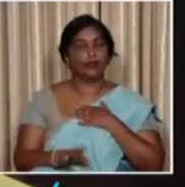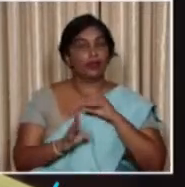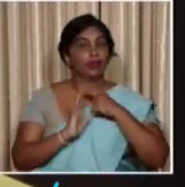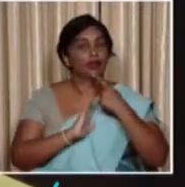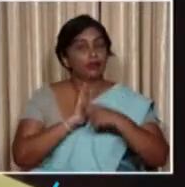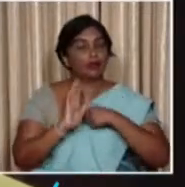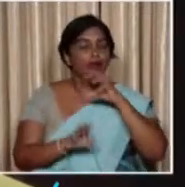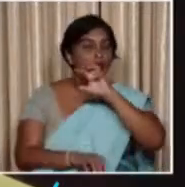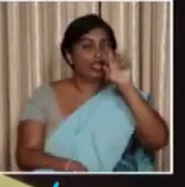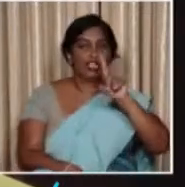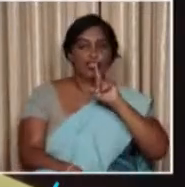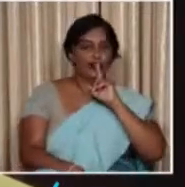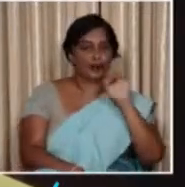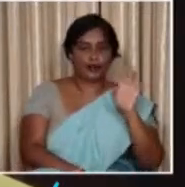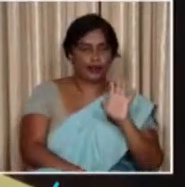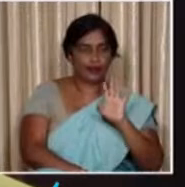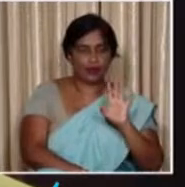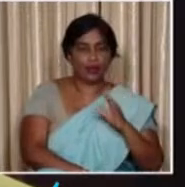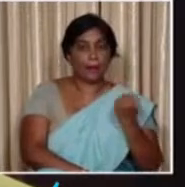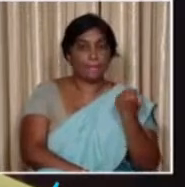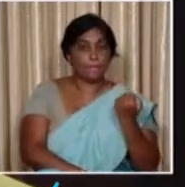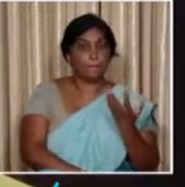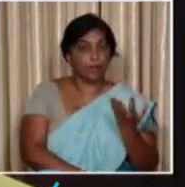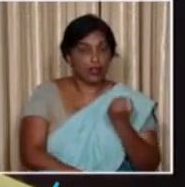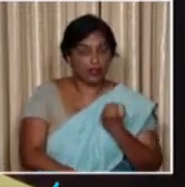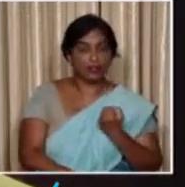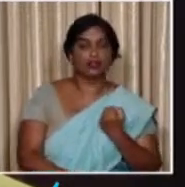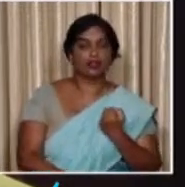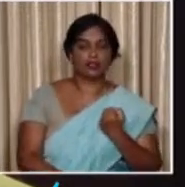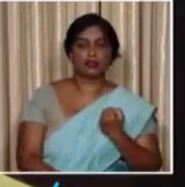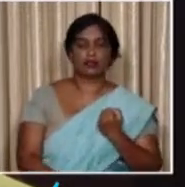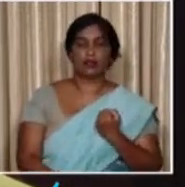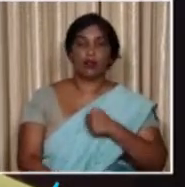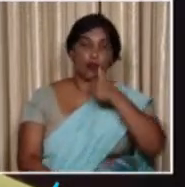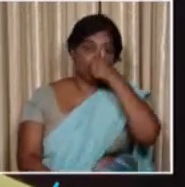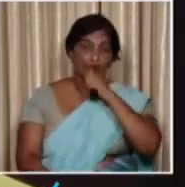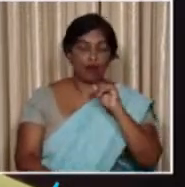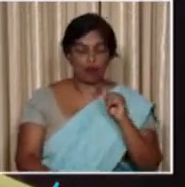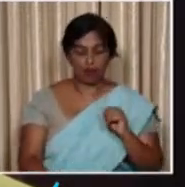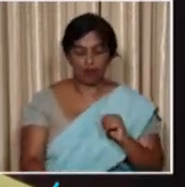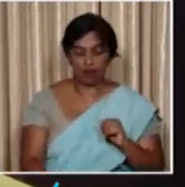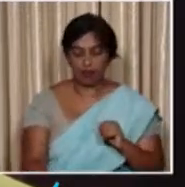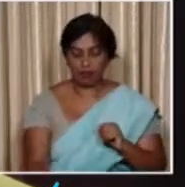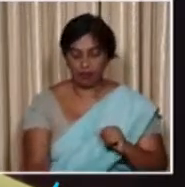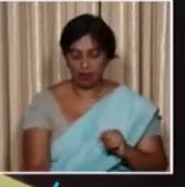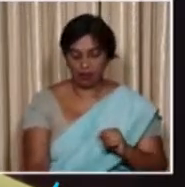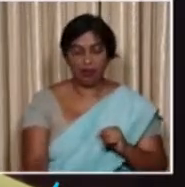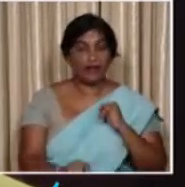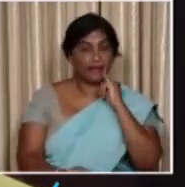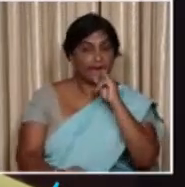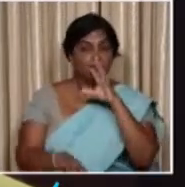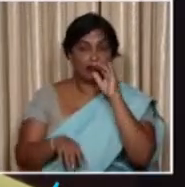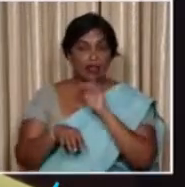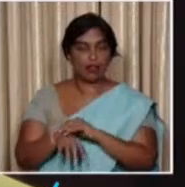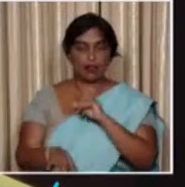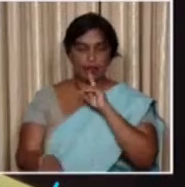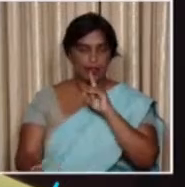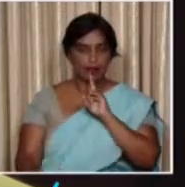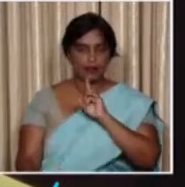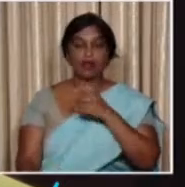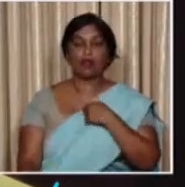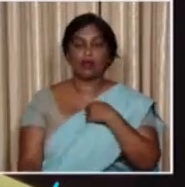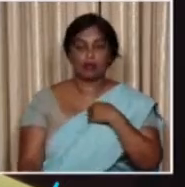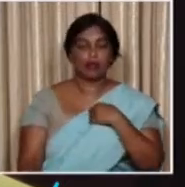රටවටේ කියාගෙන ගියේ නැහැ බලය ලබා දෙන්න එතකොට හොරු අල්ලන්නම් වැරදිකාරයෝ අල්ලන්නම් කියන කාරණාව